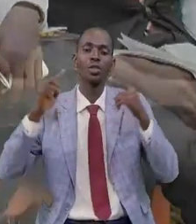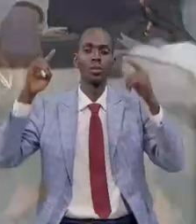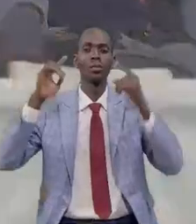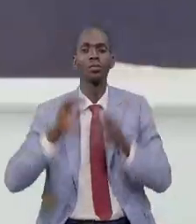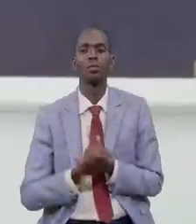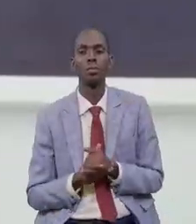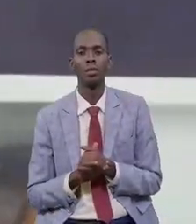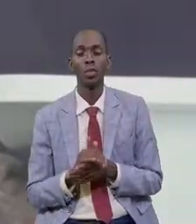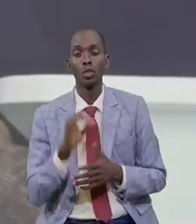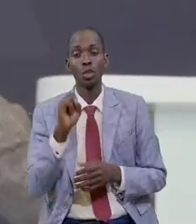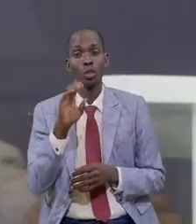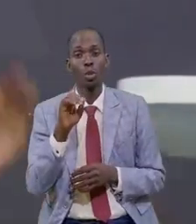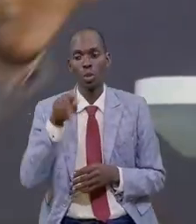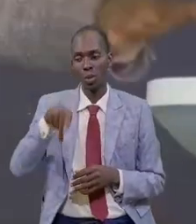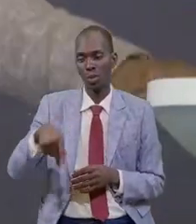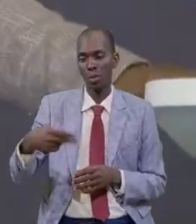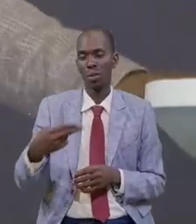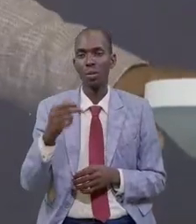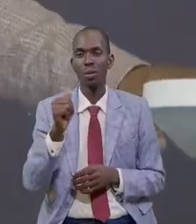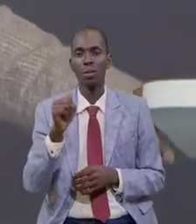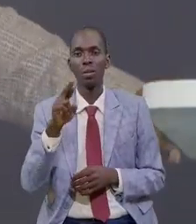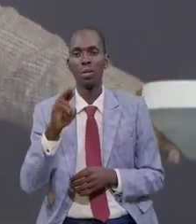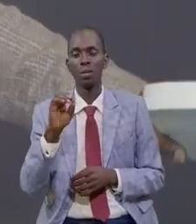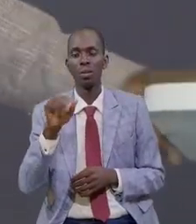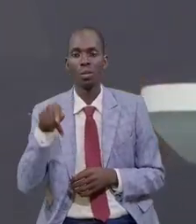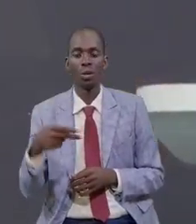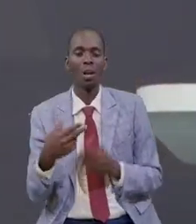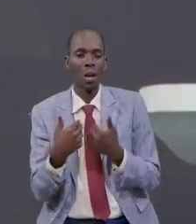réussir alors pharaon et son R